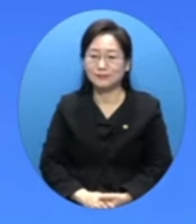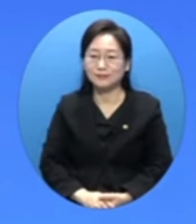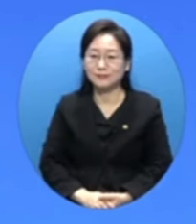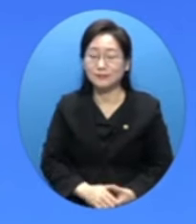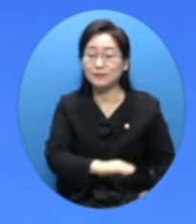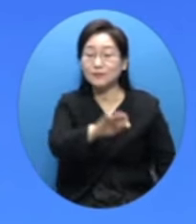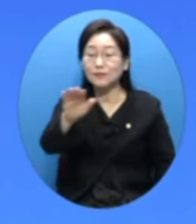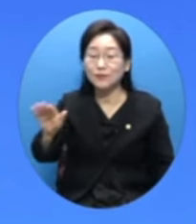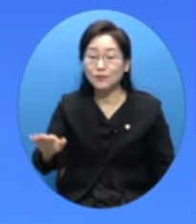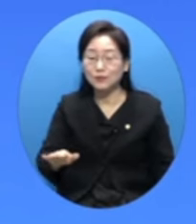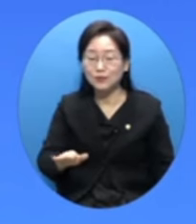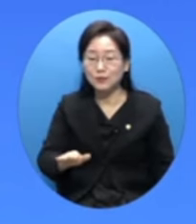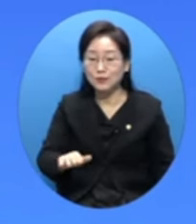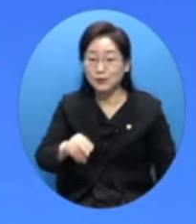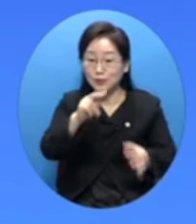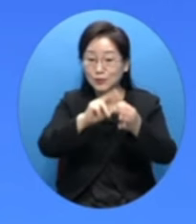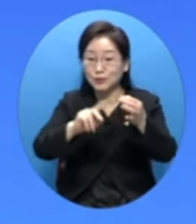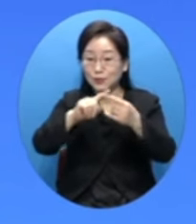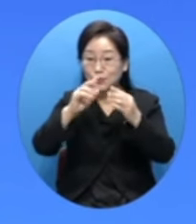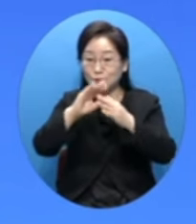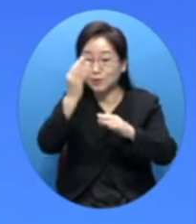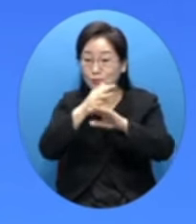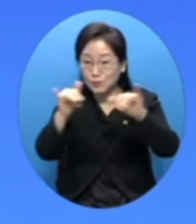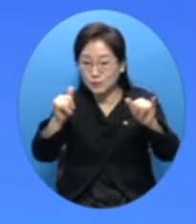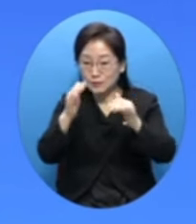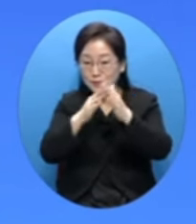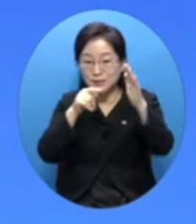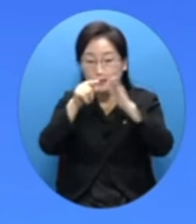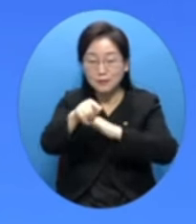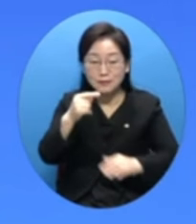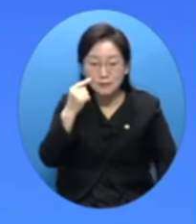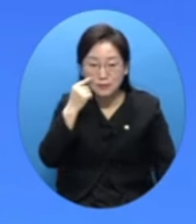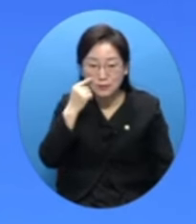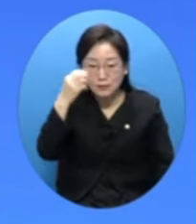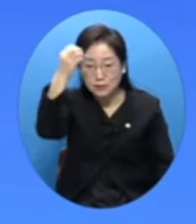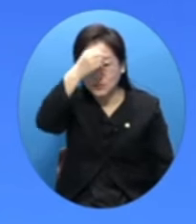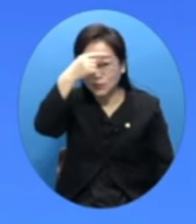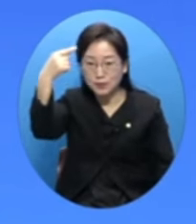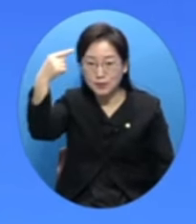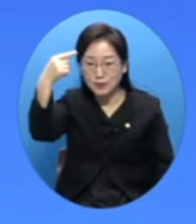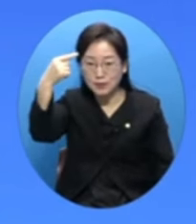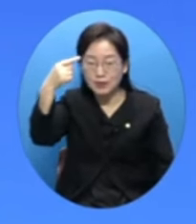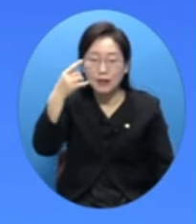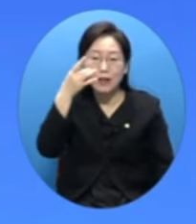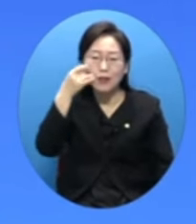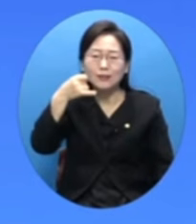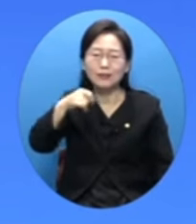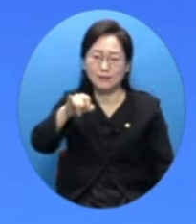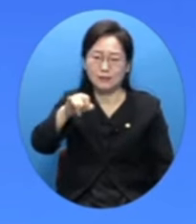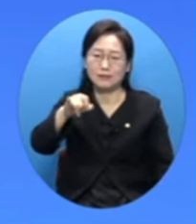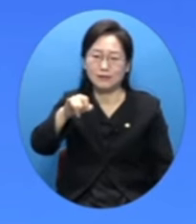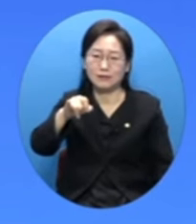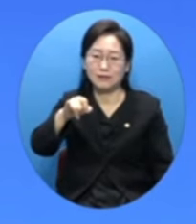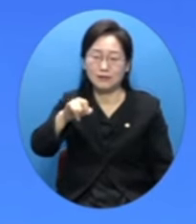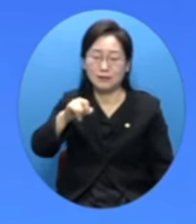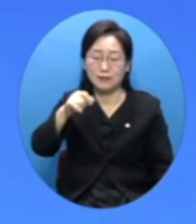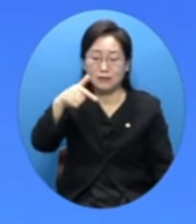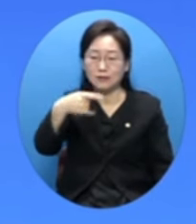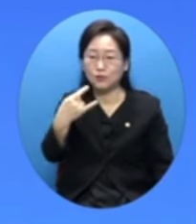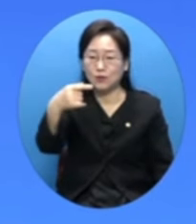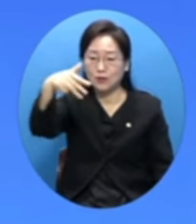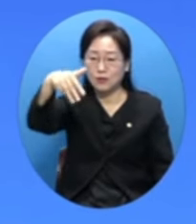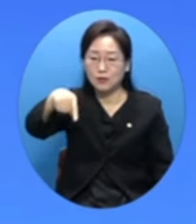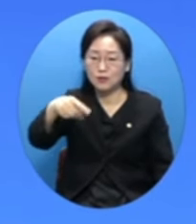우리 교회 성도님 가정에 방문해 보니까 고등학교 1학년짜리 외동딸이 뇌출혈로 쓰러졌는데